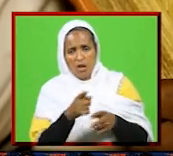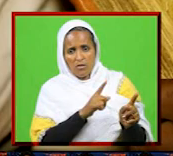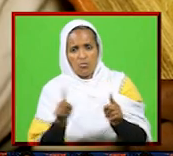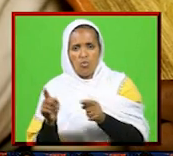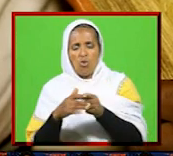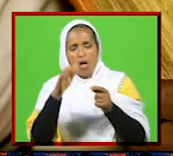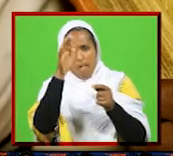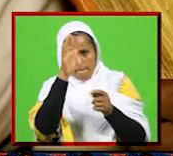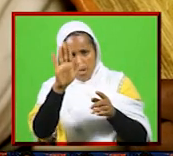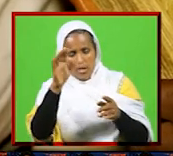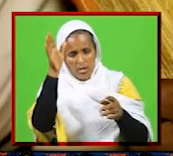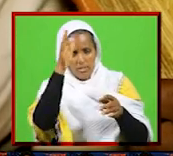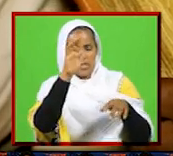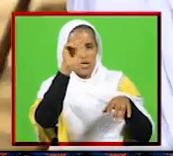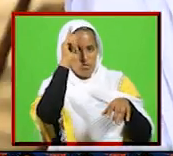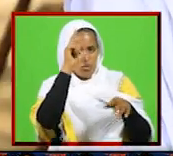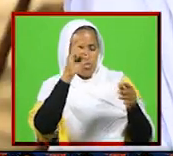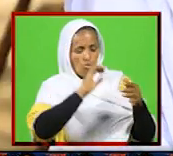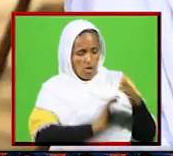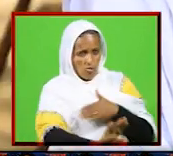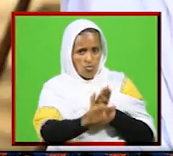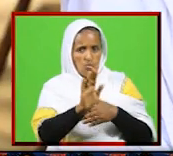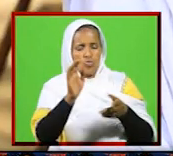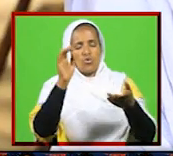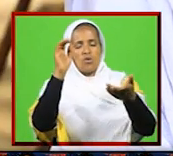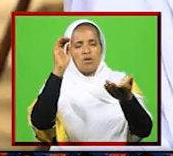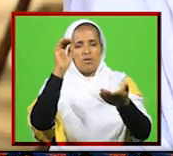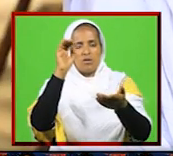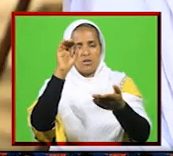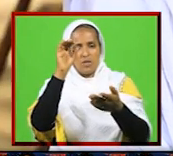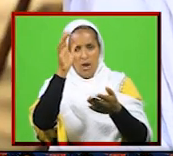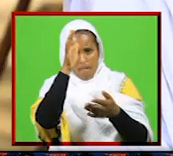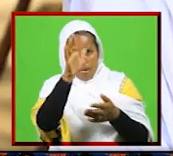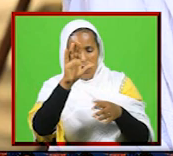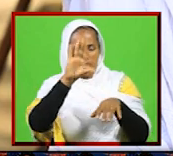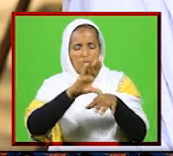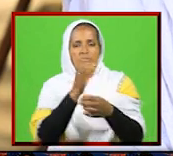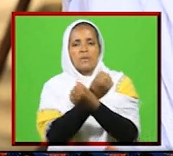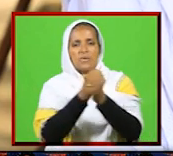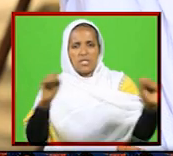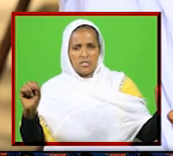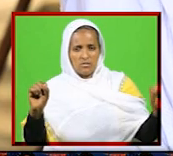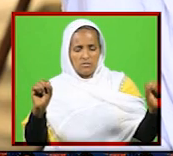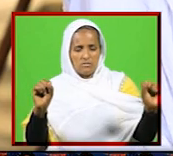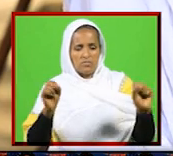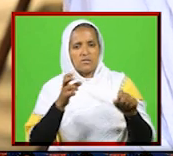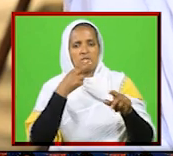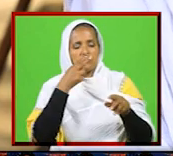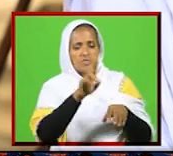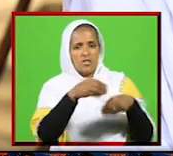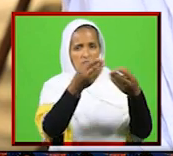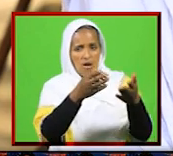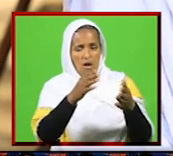እሳቸው ደግሞ ምን ይላል አባ ገብረ ነዝራዊ ወለዶ ለአባ ዮሐ ገብረ